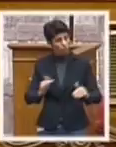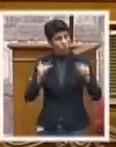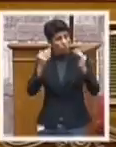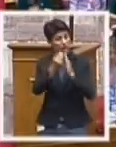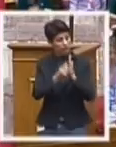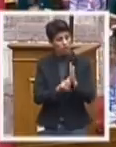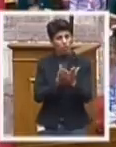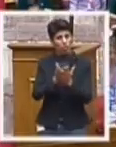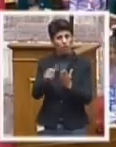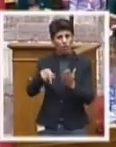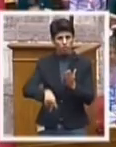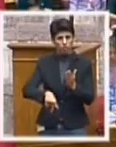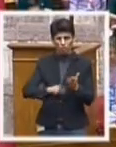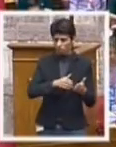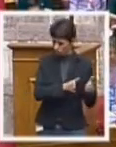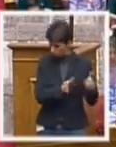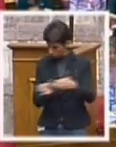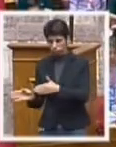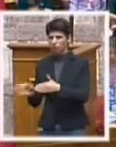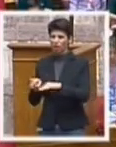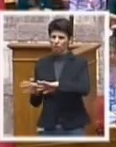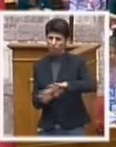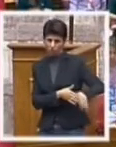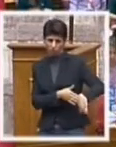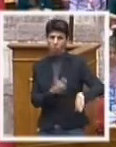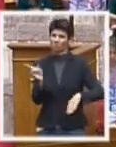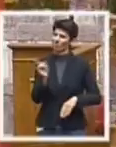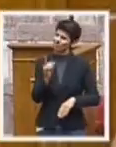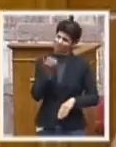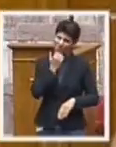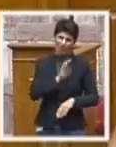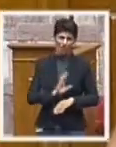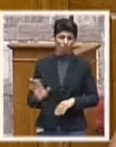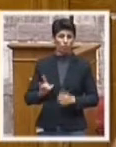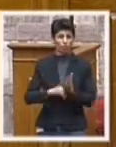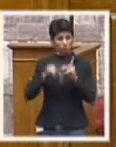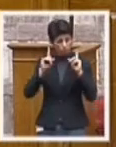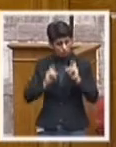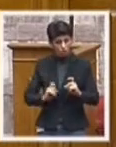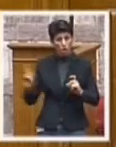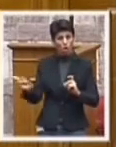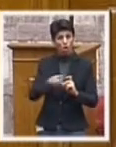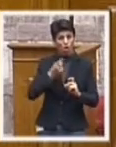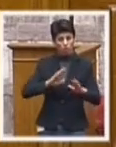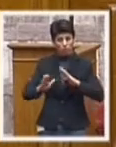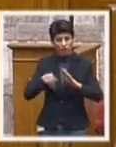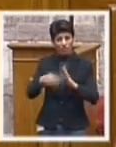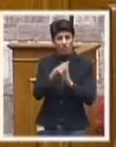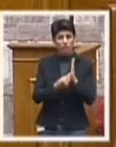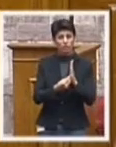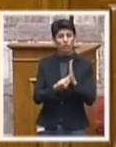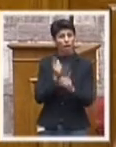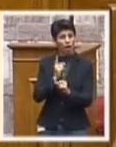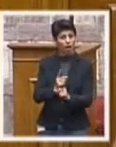ιδανικά, τώρα να παραγωνίζεται και να θέτονται σε δεύτερη μοίρα. Οφείλουμε όλοι, λοιπόν, να εσφαλίσουμε αυτές τις αξίες, δίνοντας εξέχουσα θέση